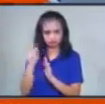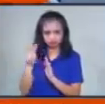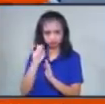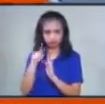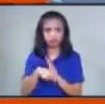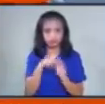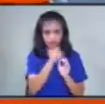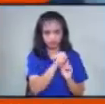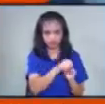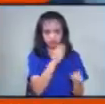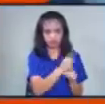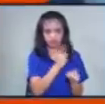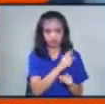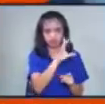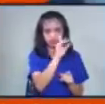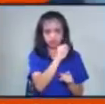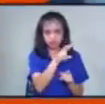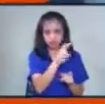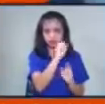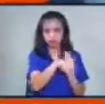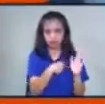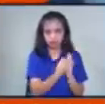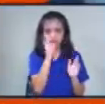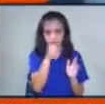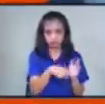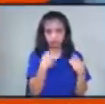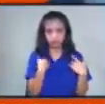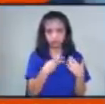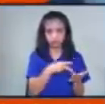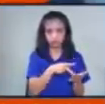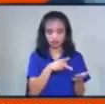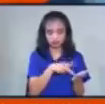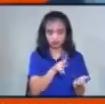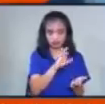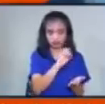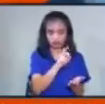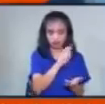12 hours ang duty nila. So may bayad ba yung kanilang 4 hours na overtime?